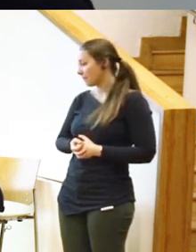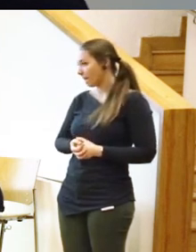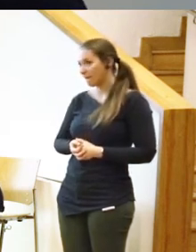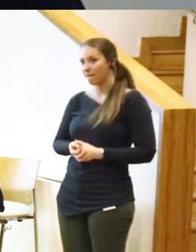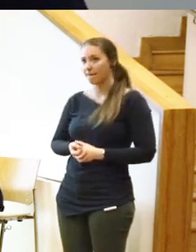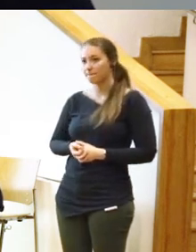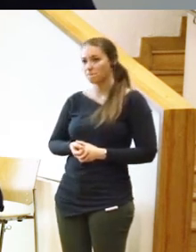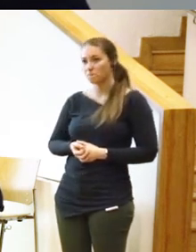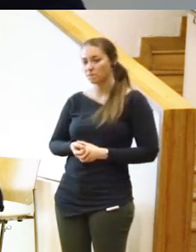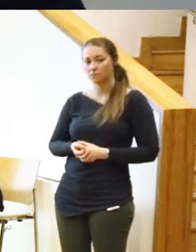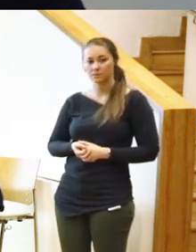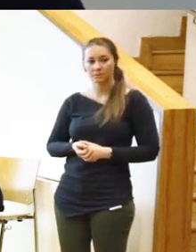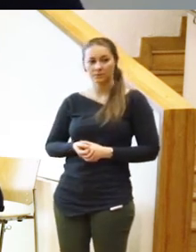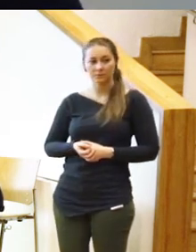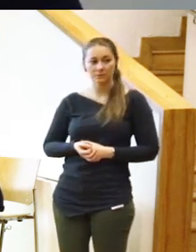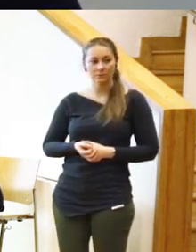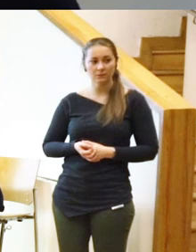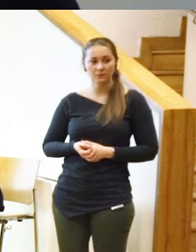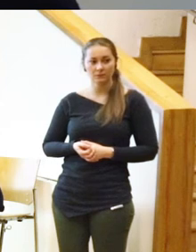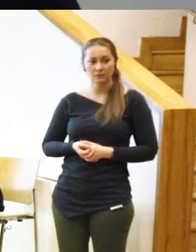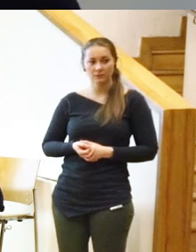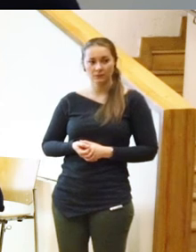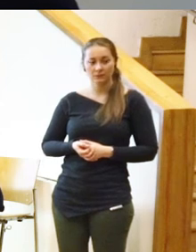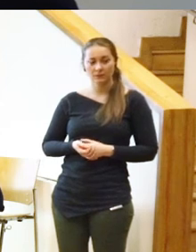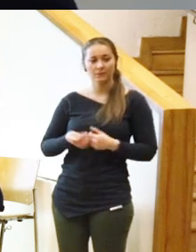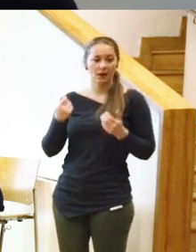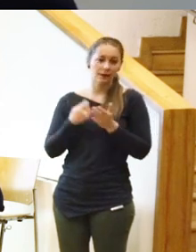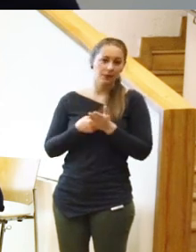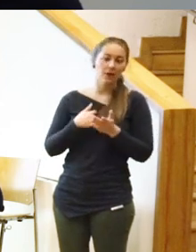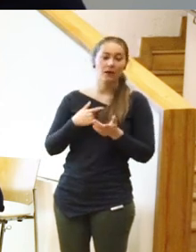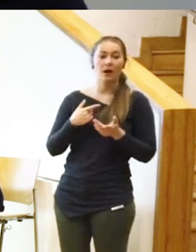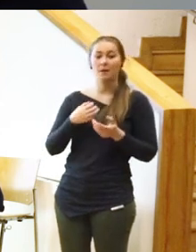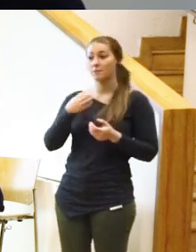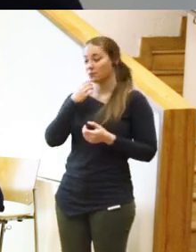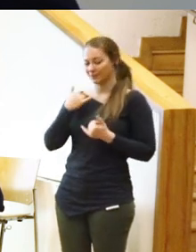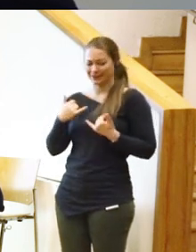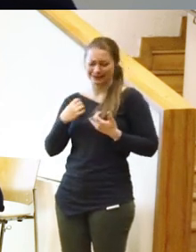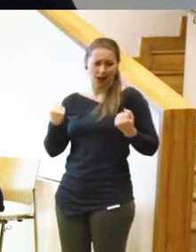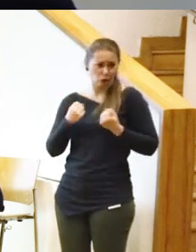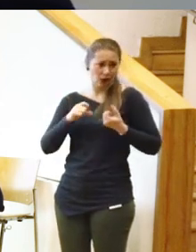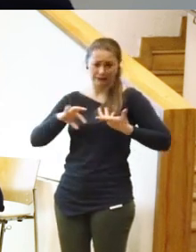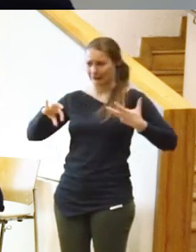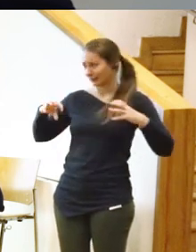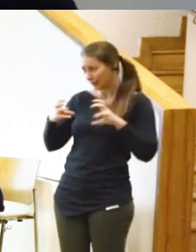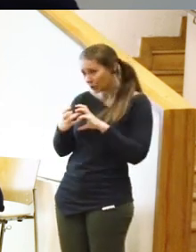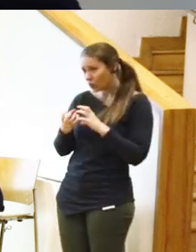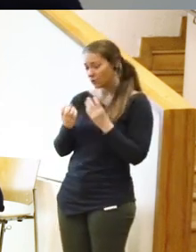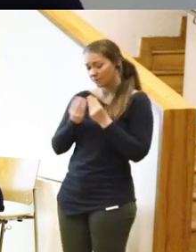pokud tohle to nějak bych chtěla uzavřít, tenhle ten svůj, to shrnutí vlastně, tak mě